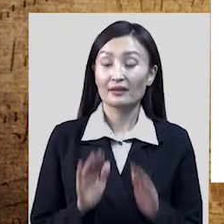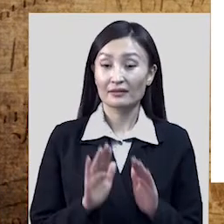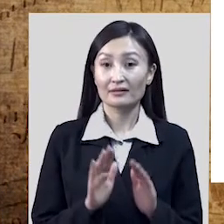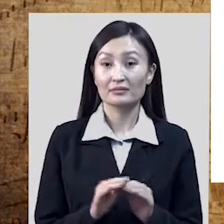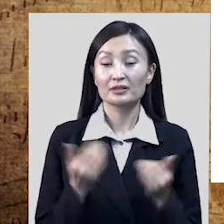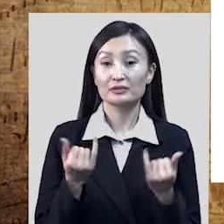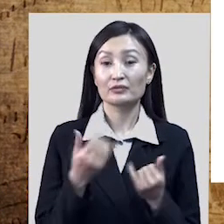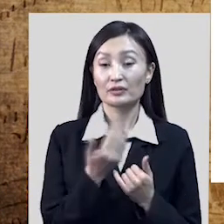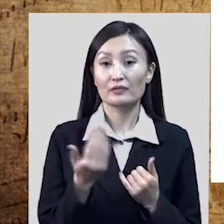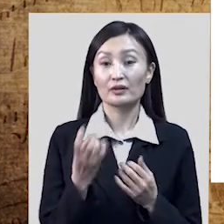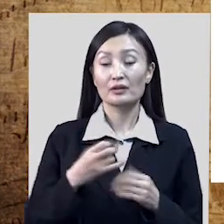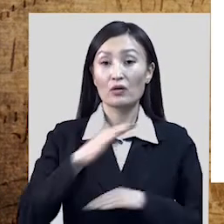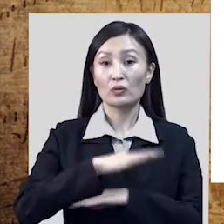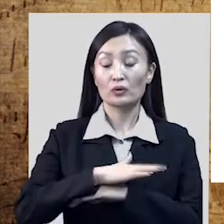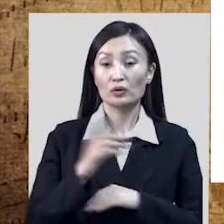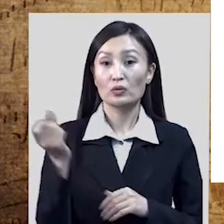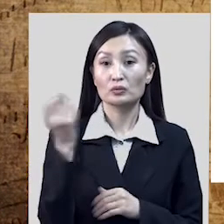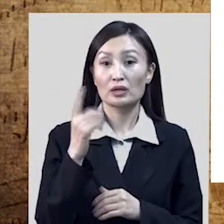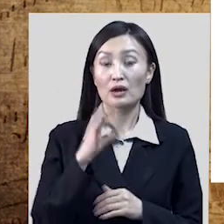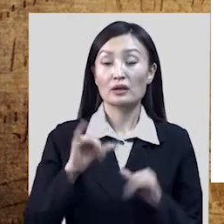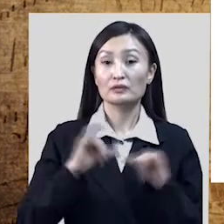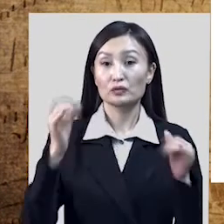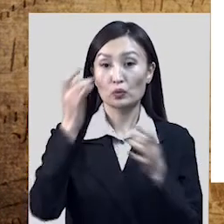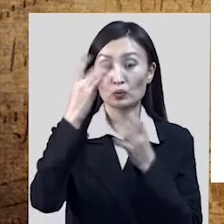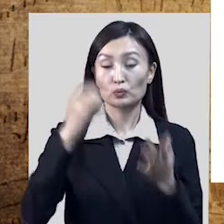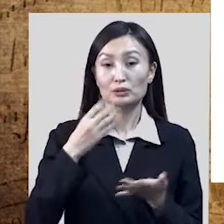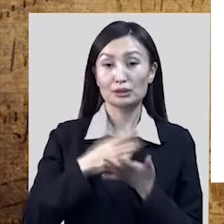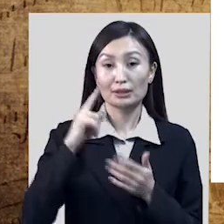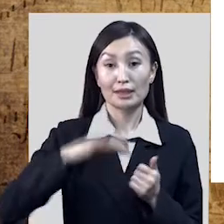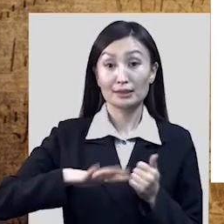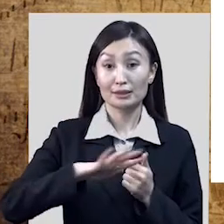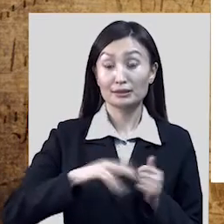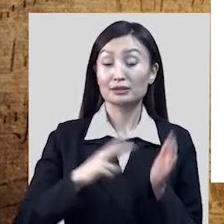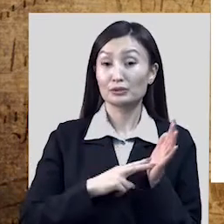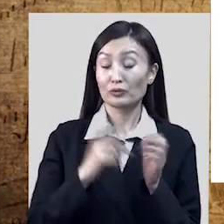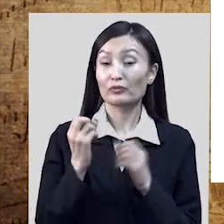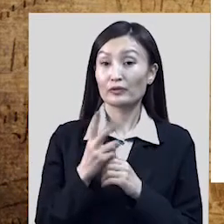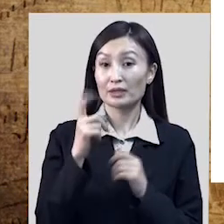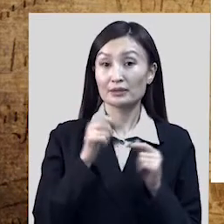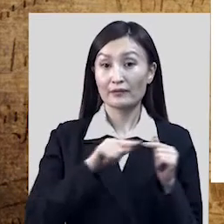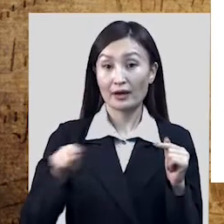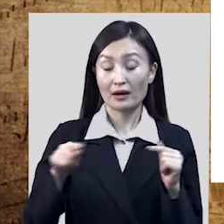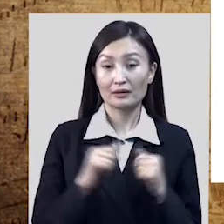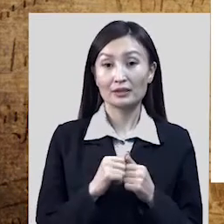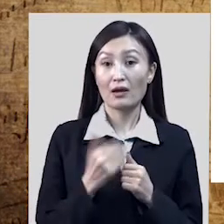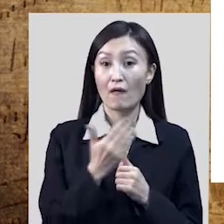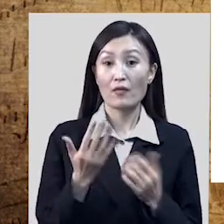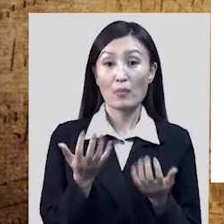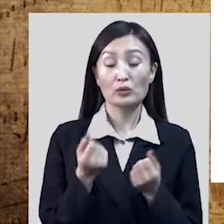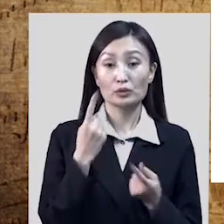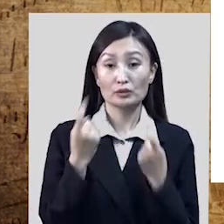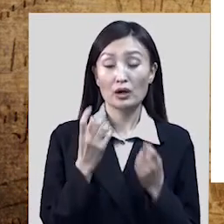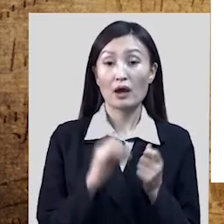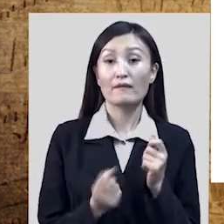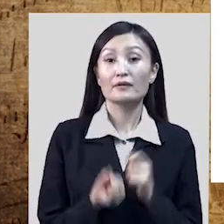ребята сегодня вы научитесь знаете о развитии культуры центральной азии фильму 12-м веках вы получите информацию